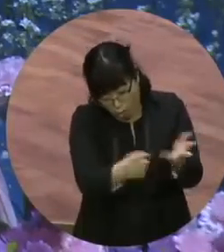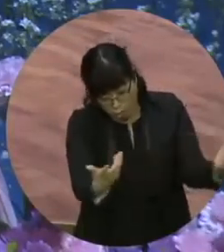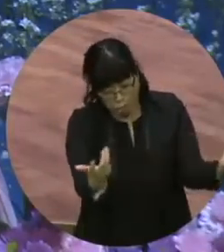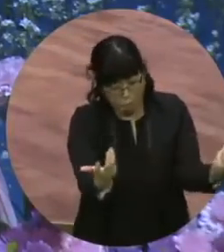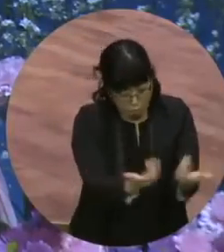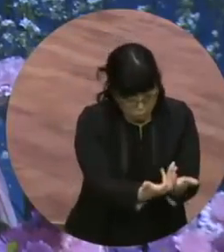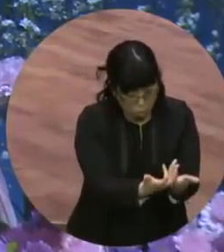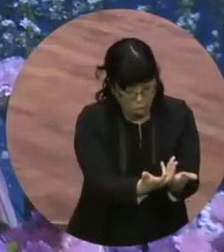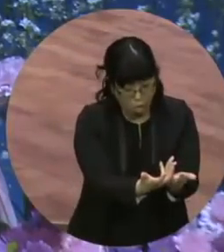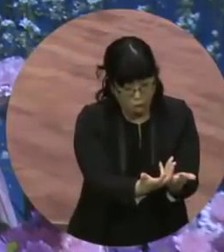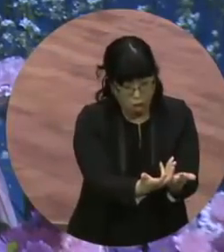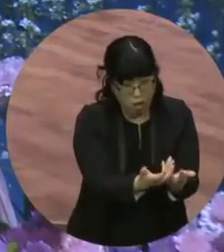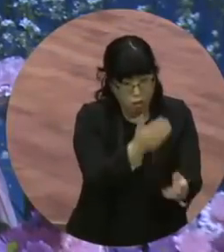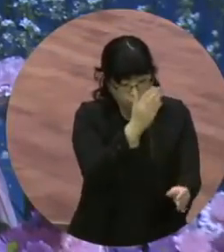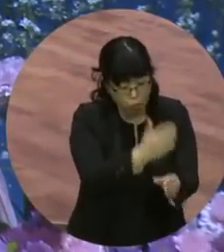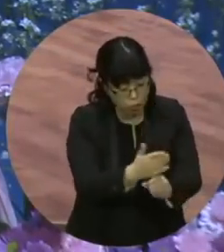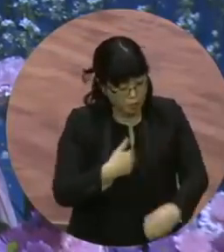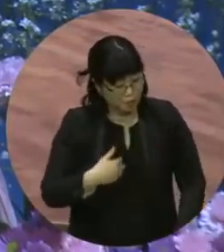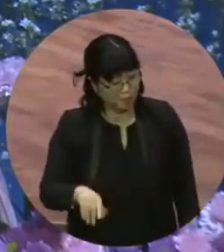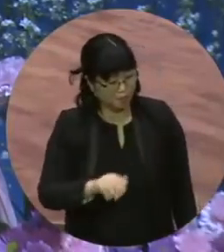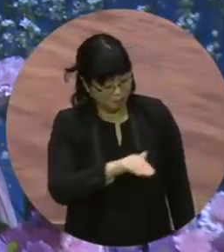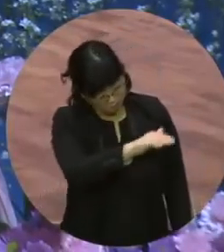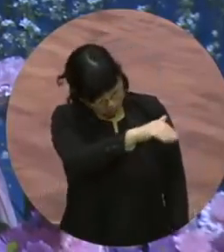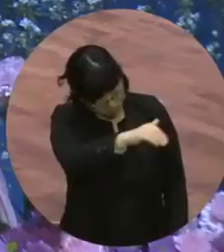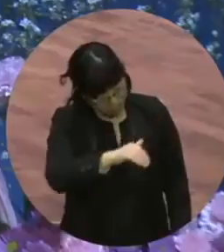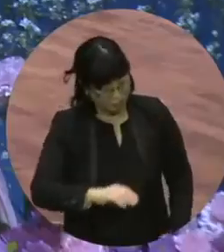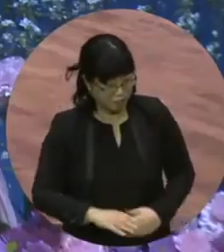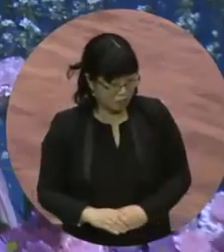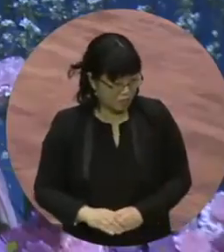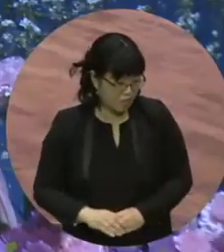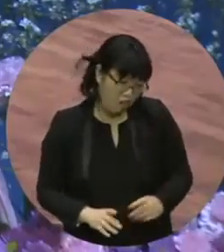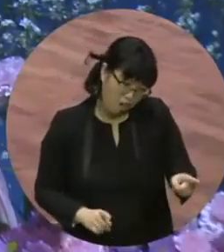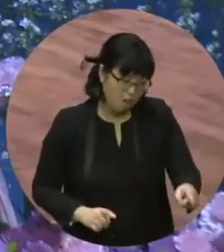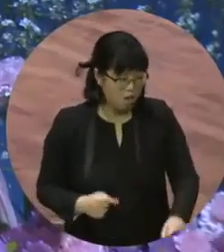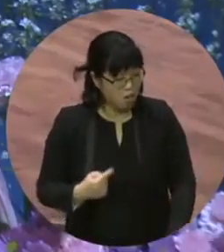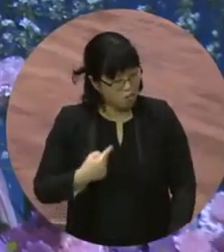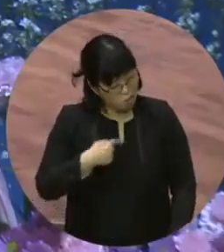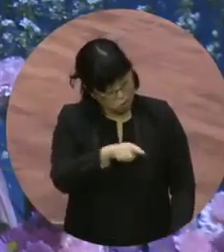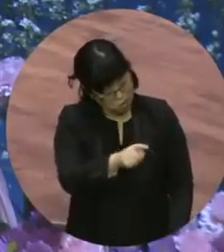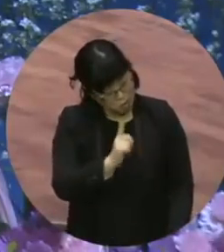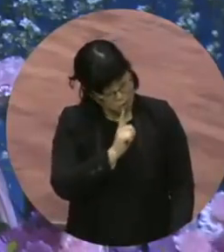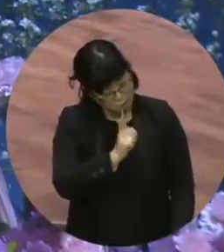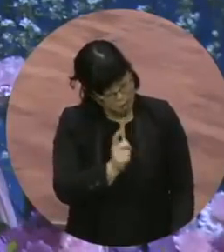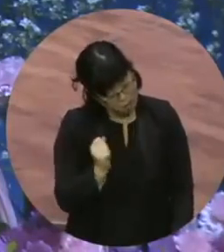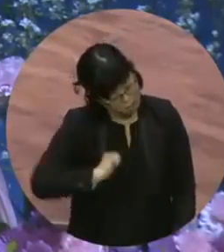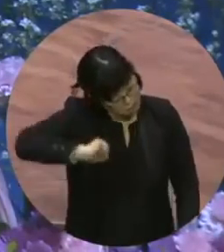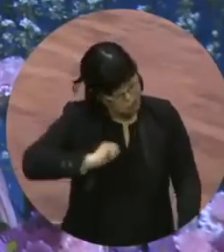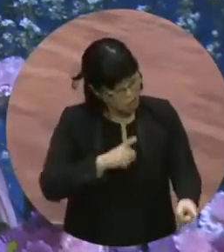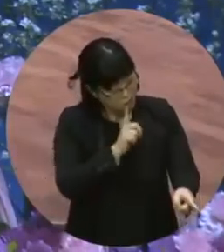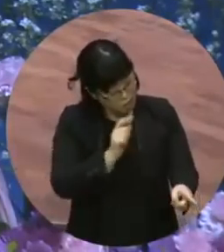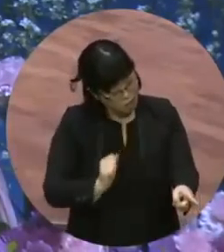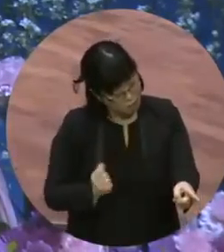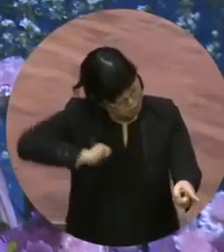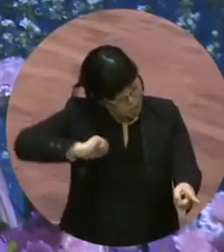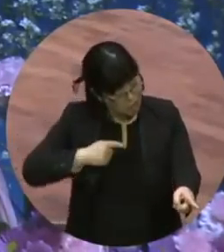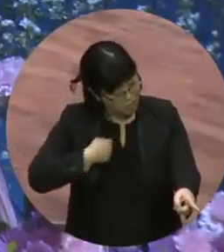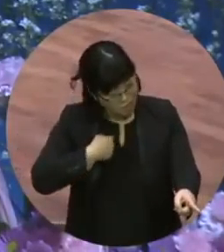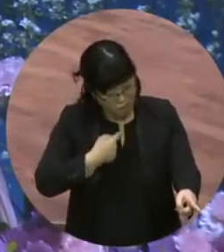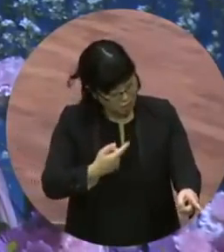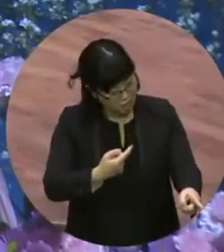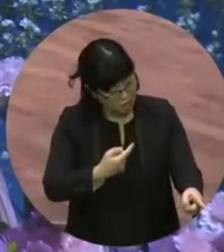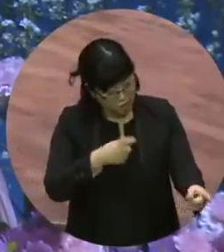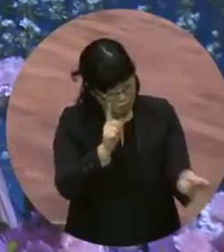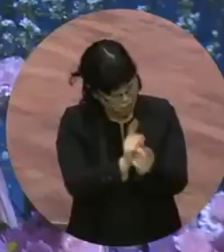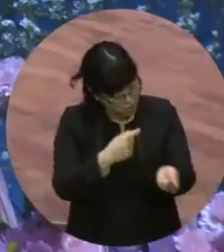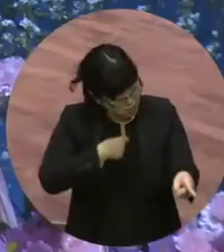있냐? 어? 내 말 딴 듣고 어? 이스마엘 낳았다고 나를 잊고 이렇게 나를 찾지도 않고 이럴 수 있냐? 이런 분 안 해요.